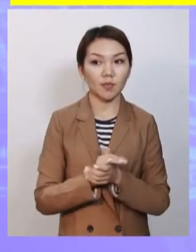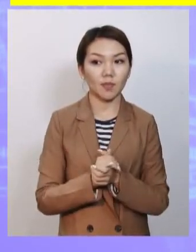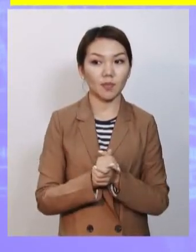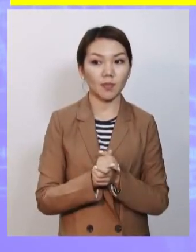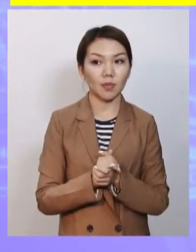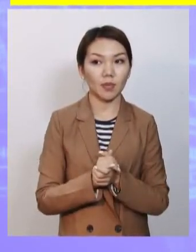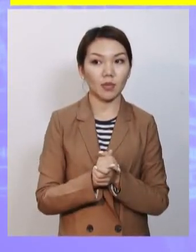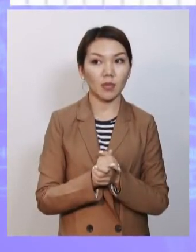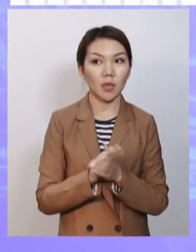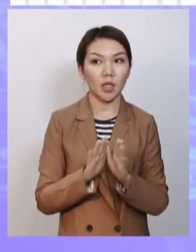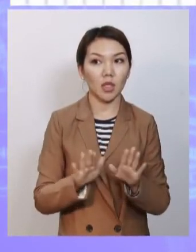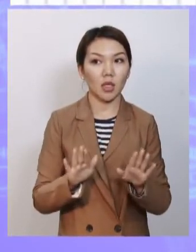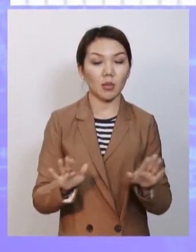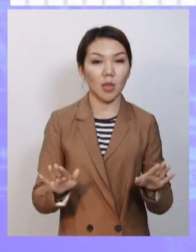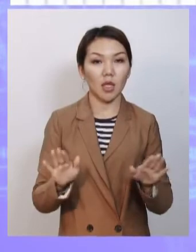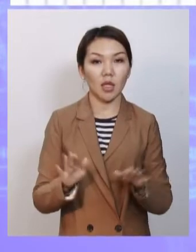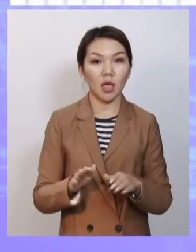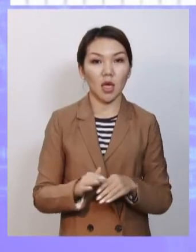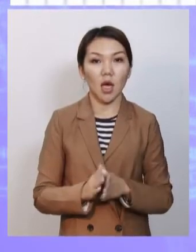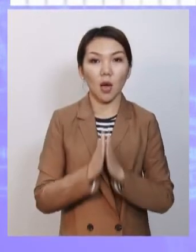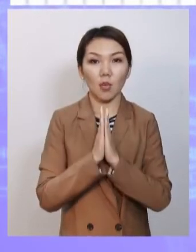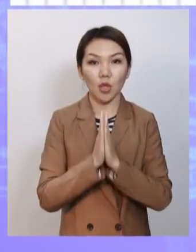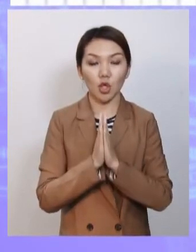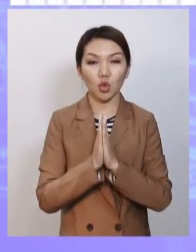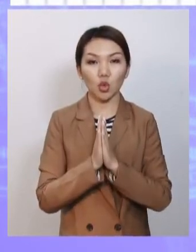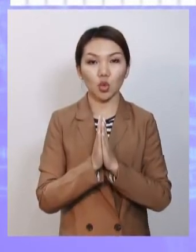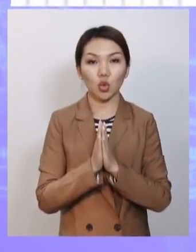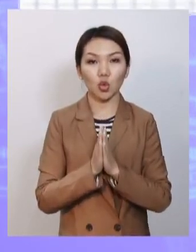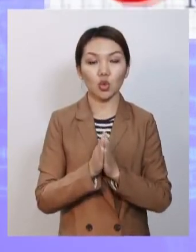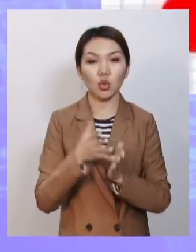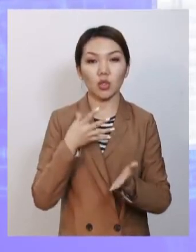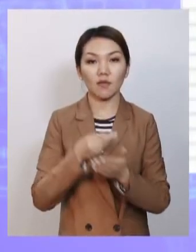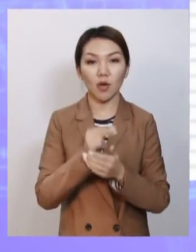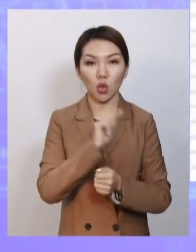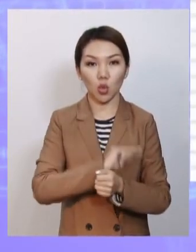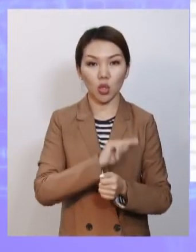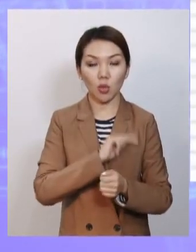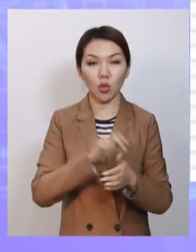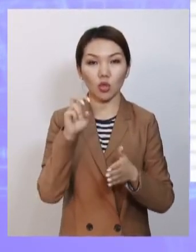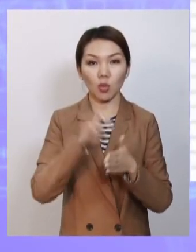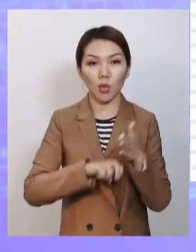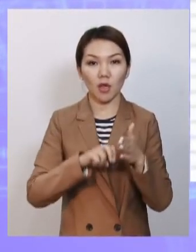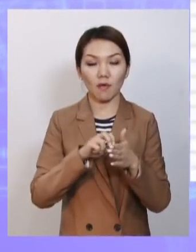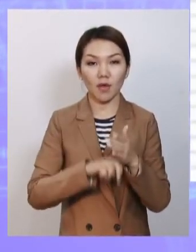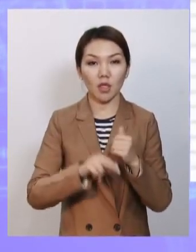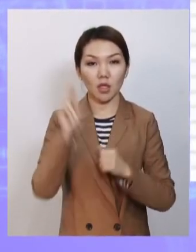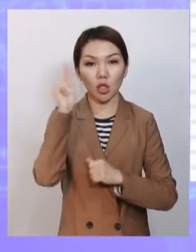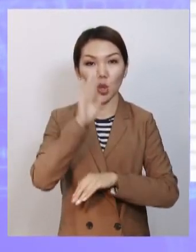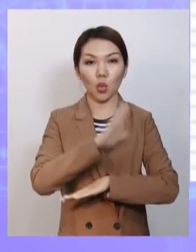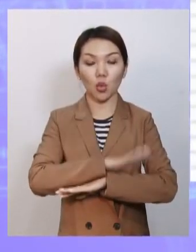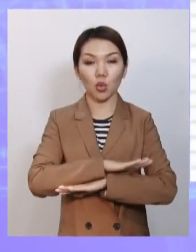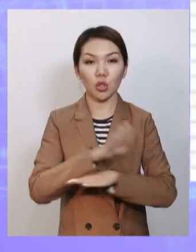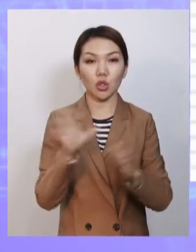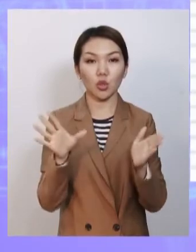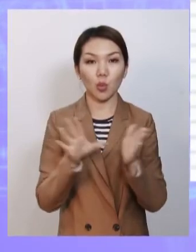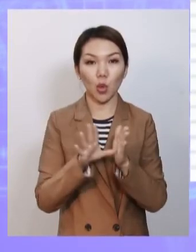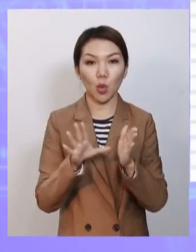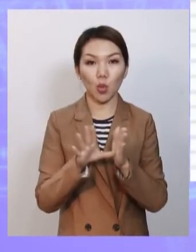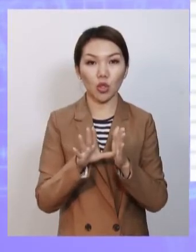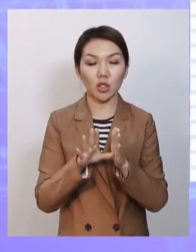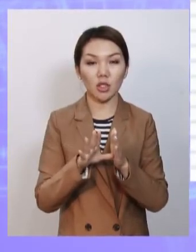ребята прошу оценить вашу работу сегодня на уроке с помощью